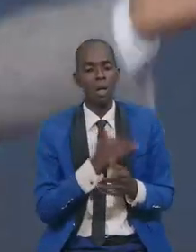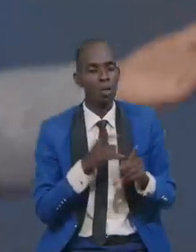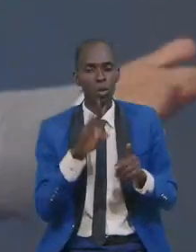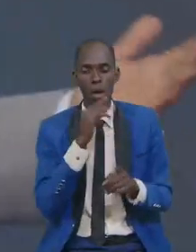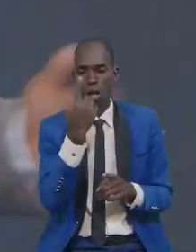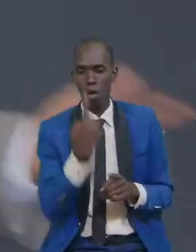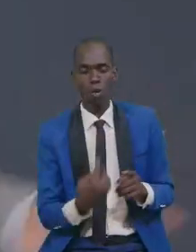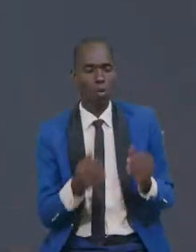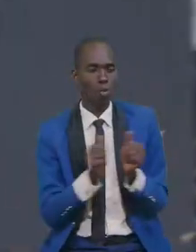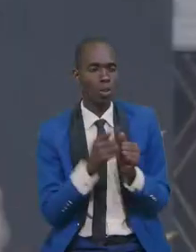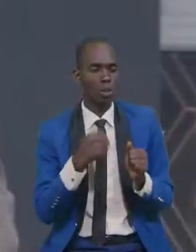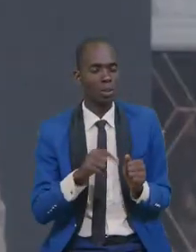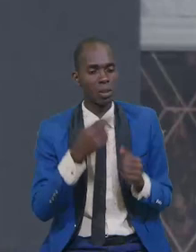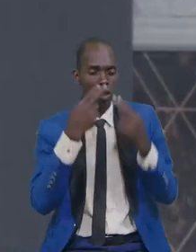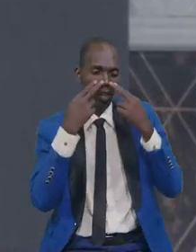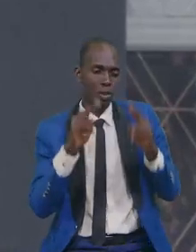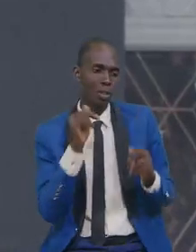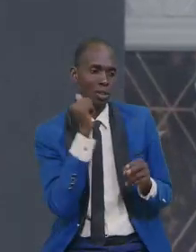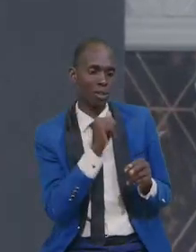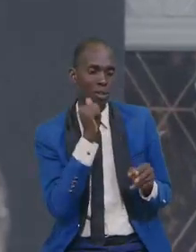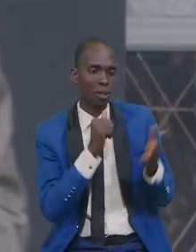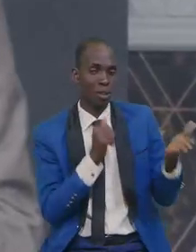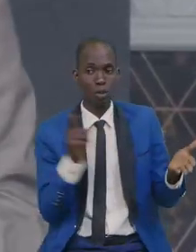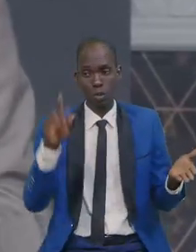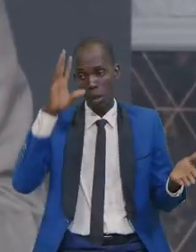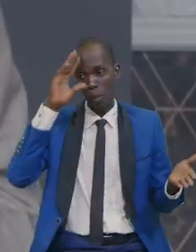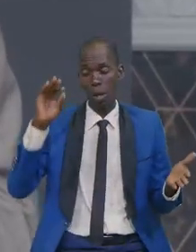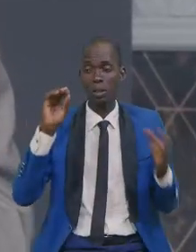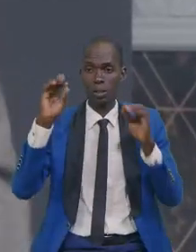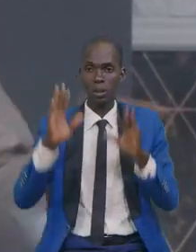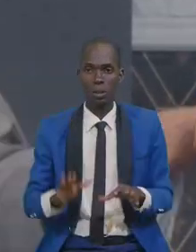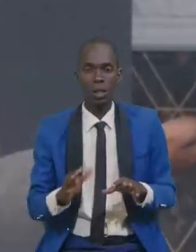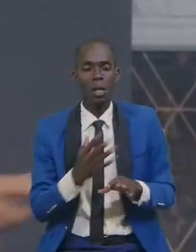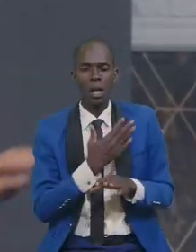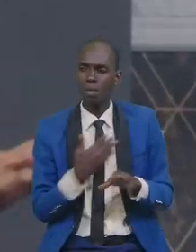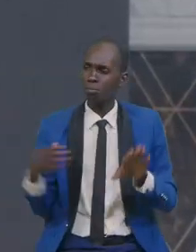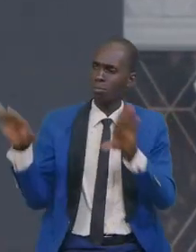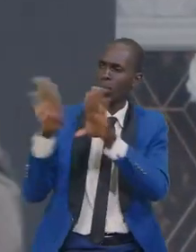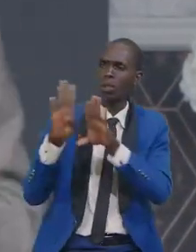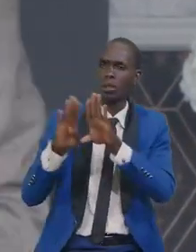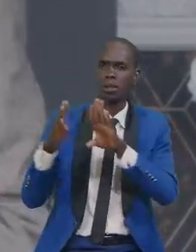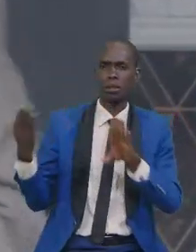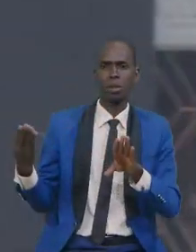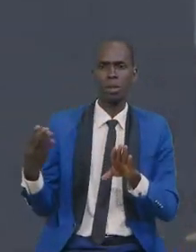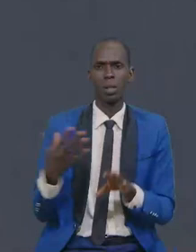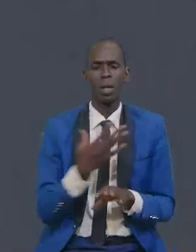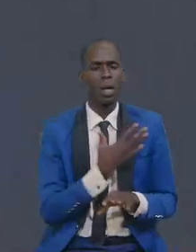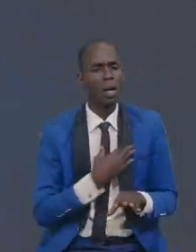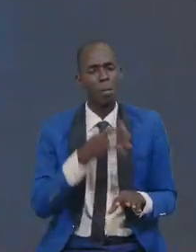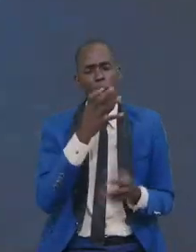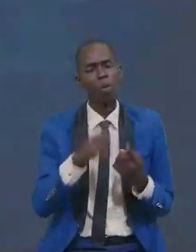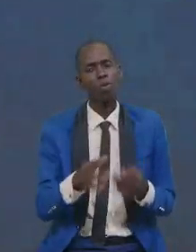fille innocente, et c'est toi le répétiteur. Et en fermant la porte comme ça, et la